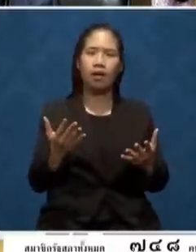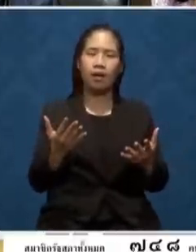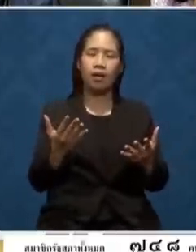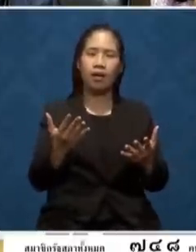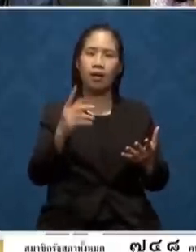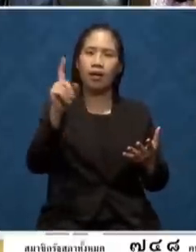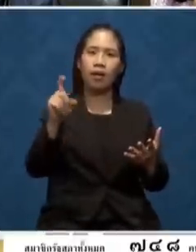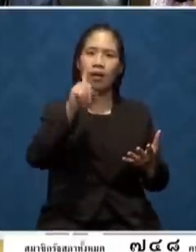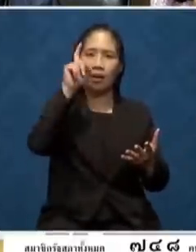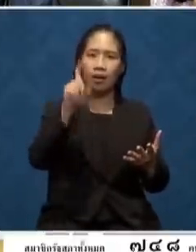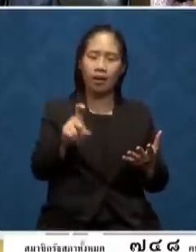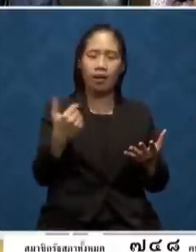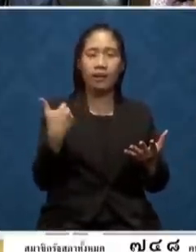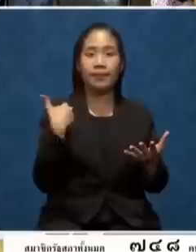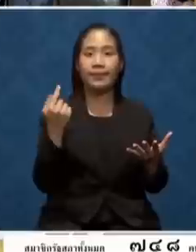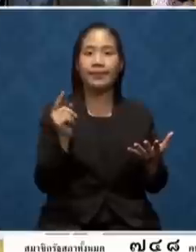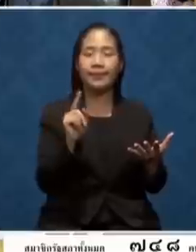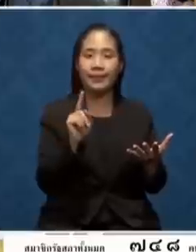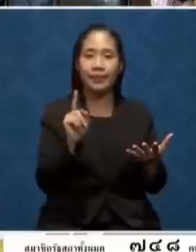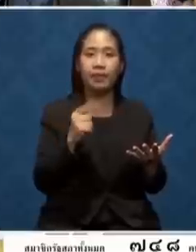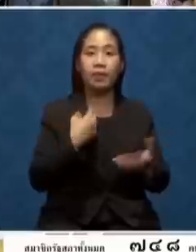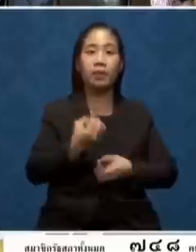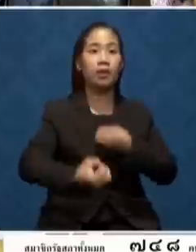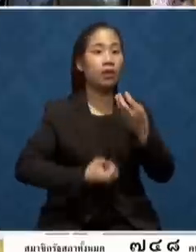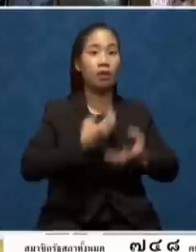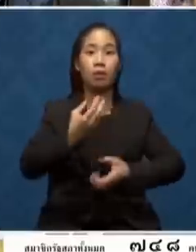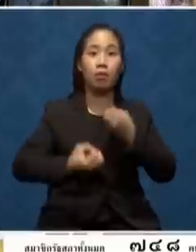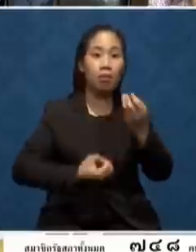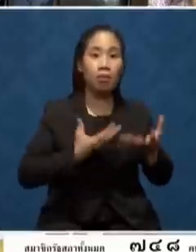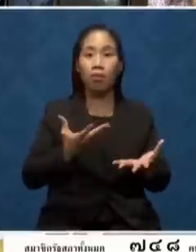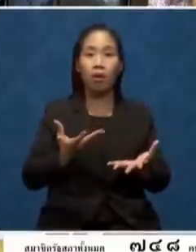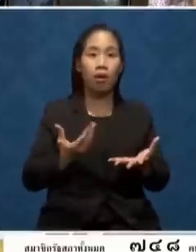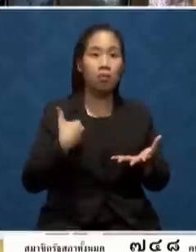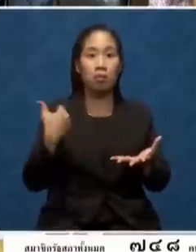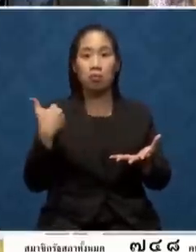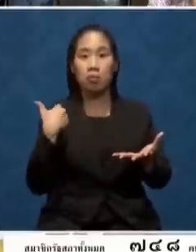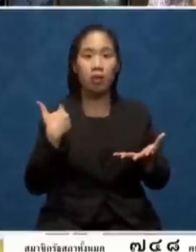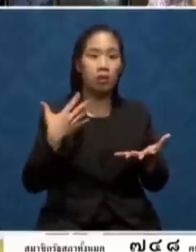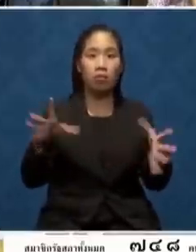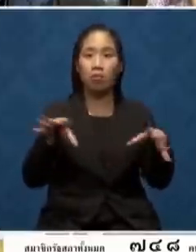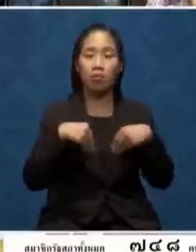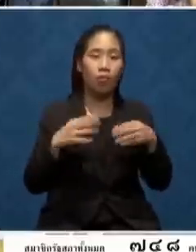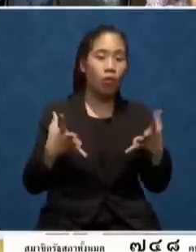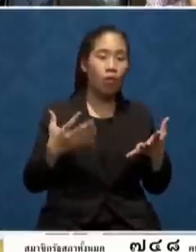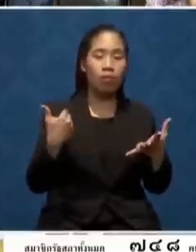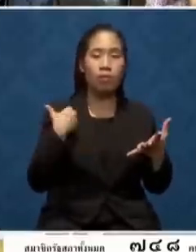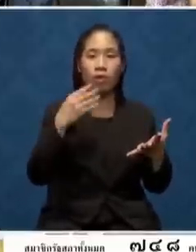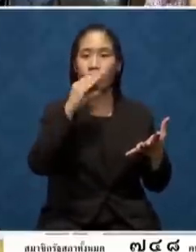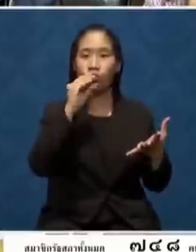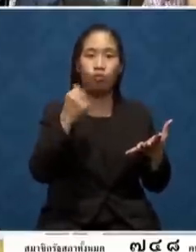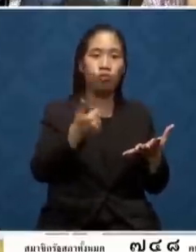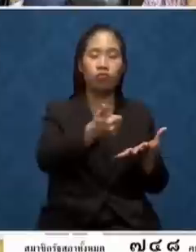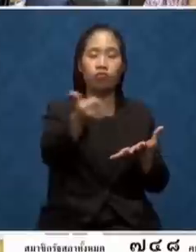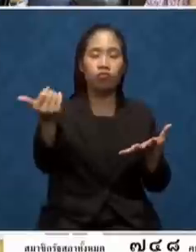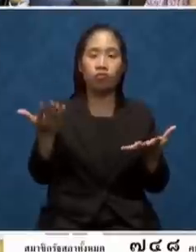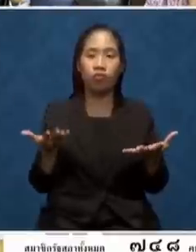มีการอภิปรายแสดงความคิดเห็นคัดค้านโต้แย้งผม